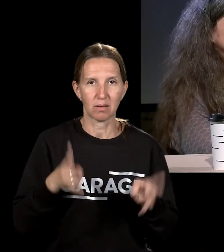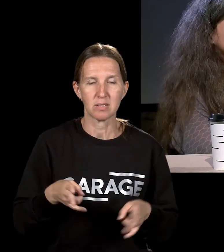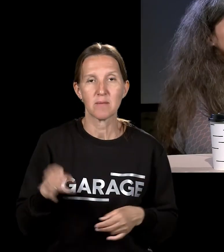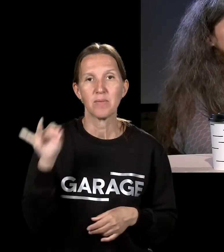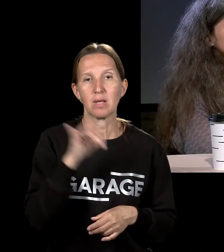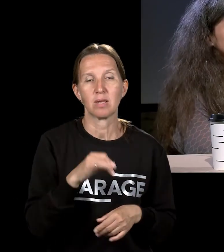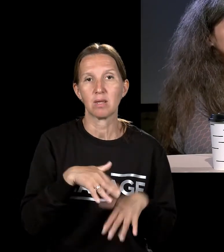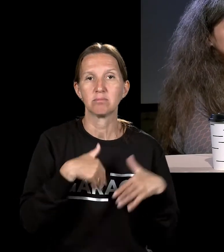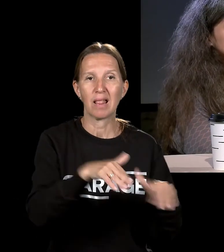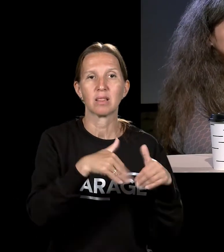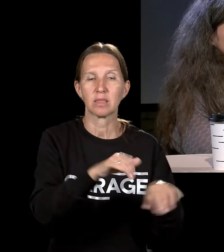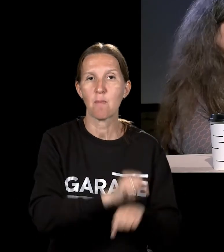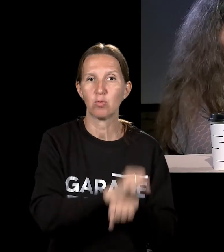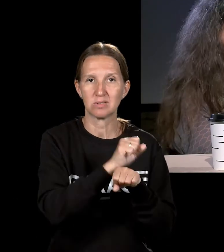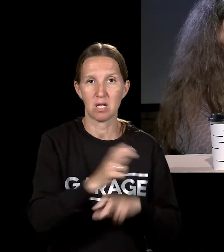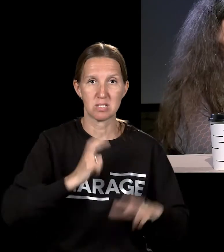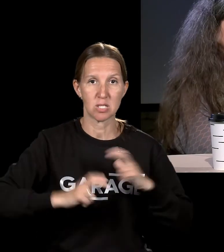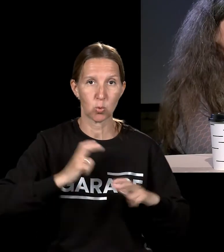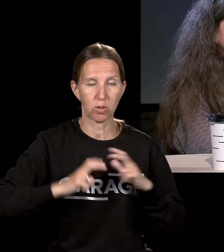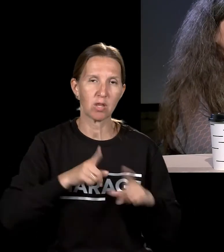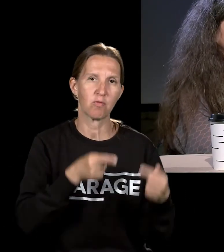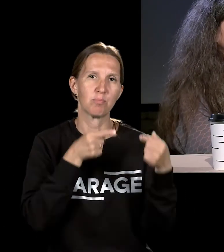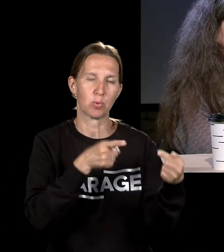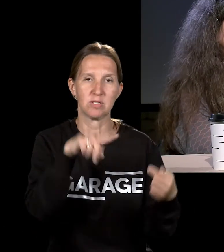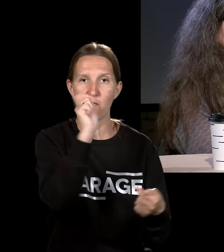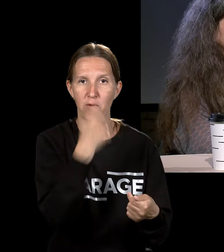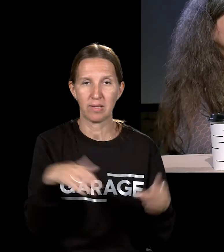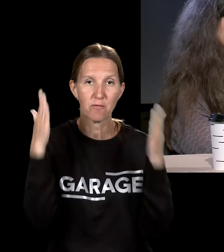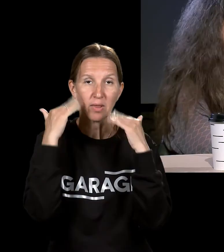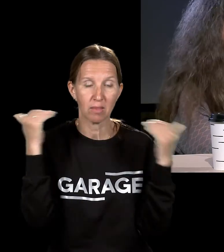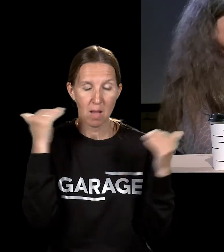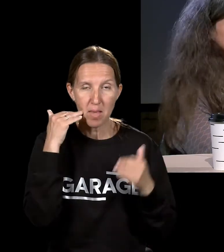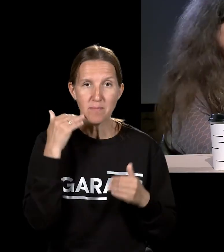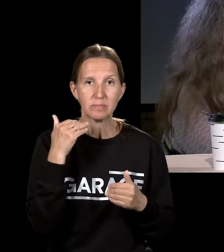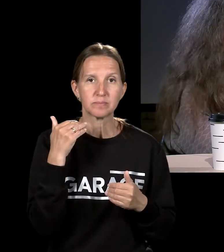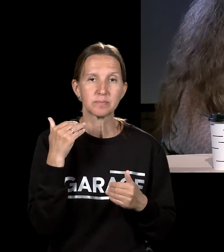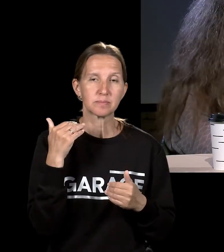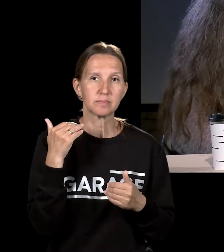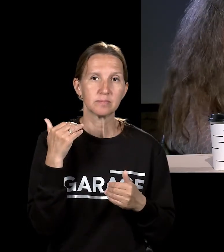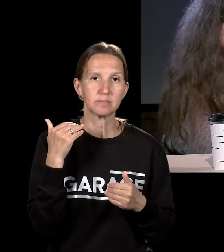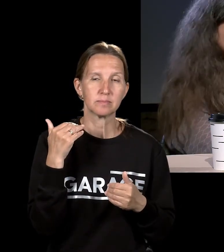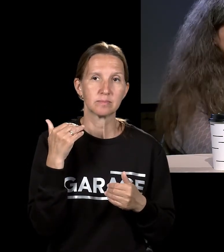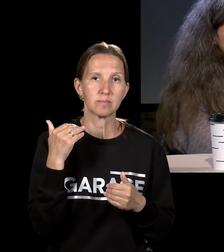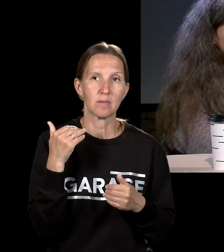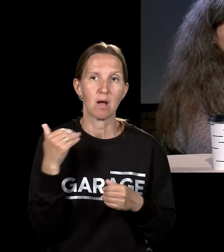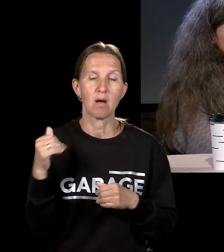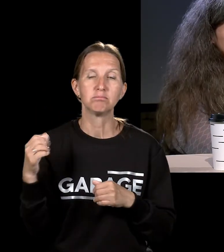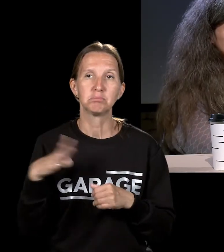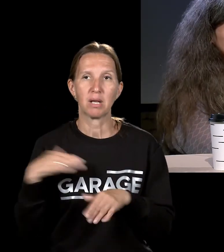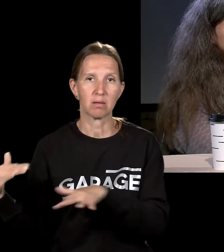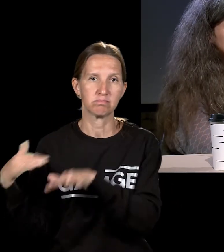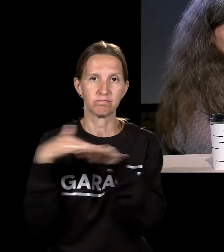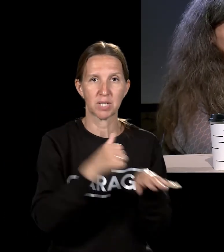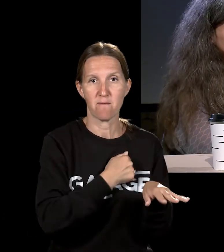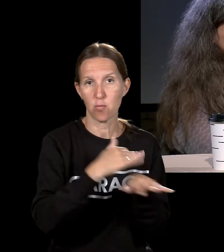когда демонстрацию студенческую, протестующую против войны во Вьетнаме, на них выслали спецназ, который должен